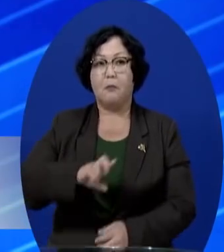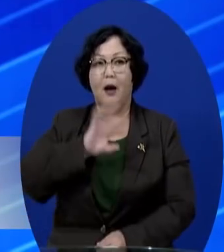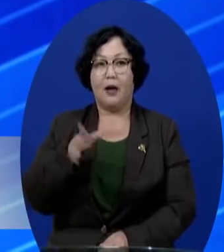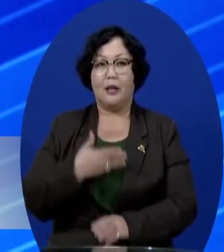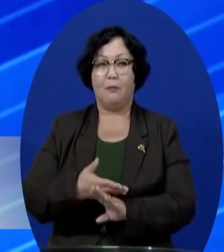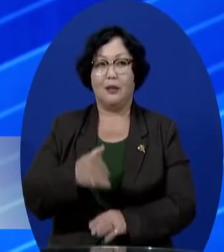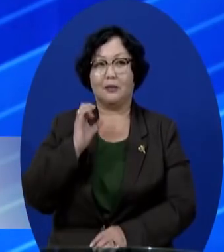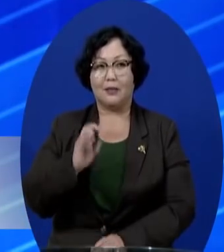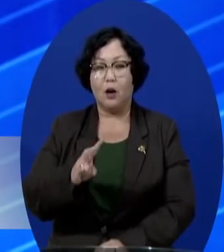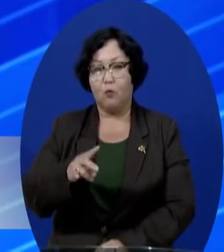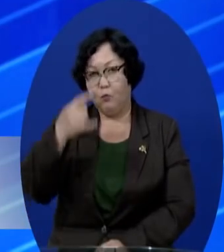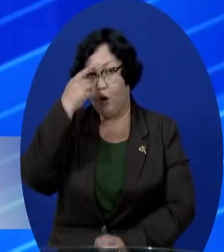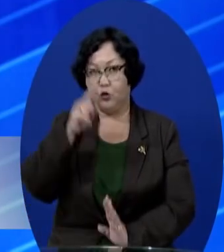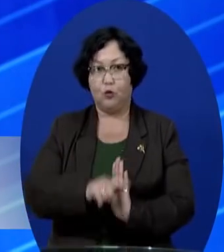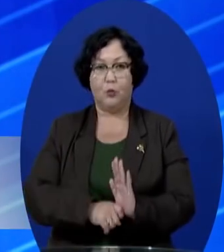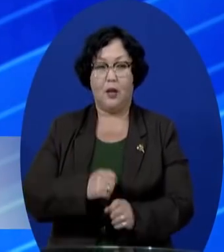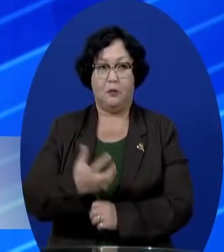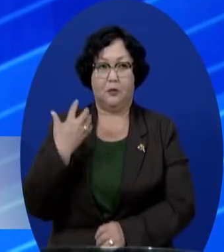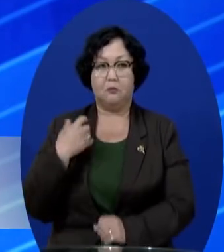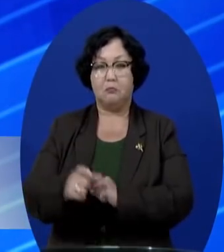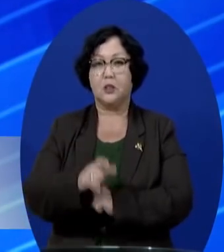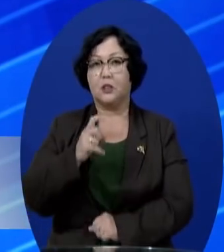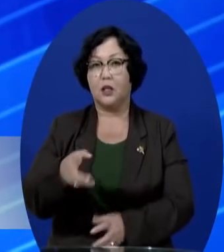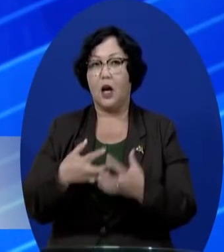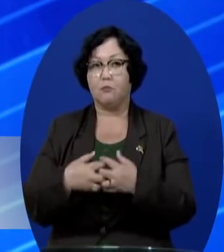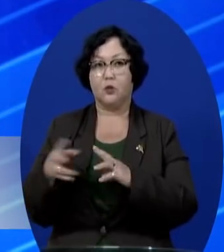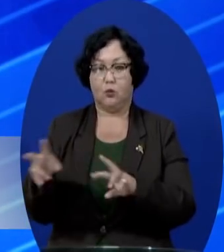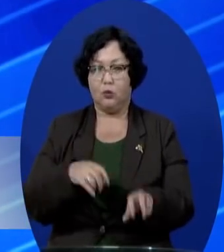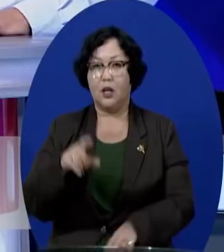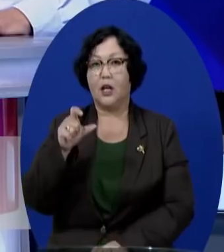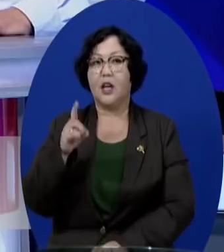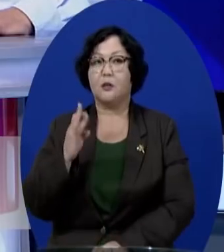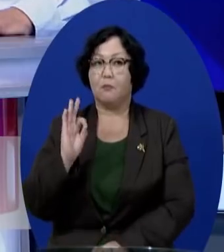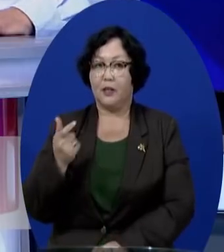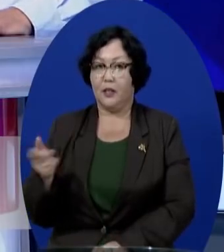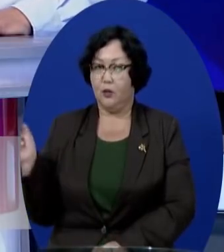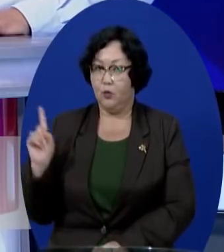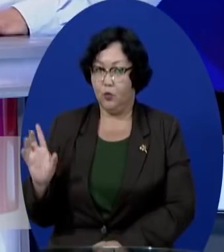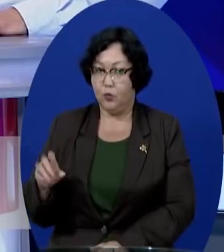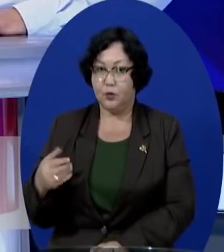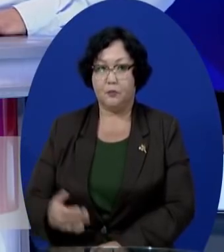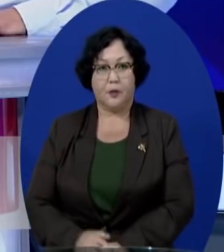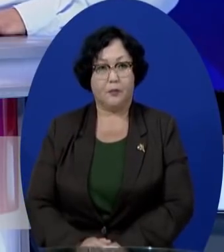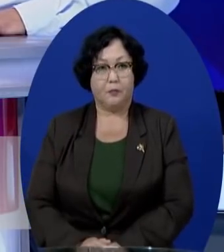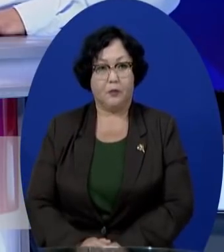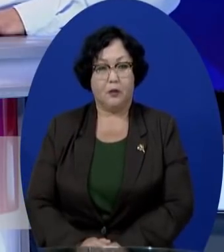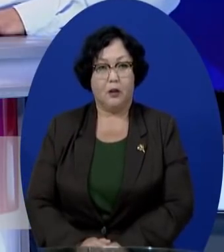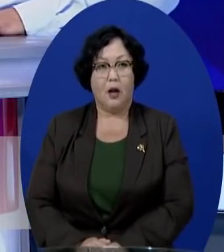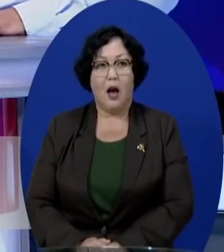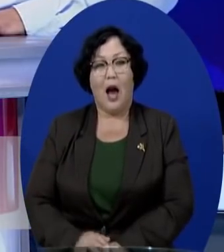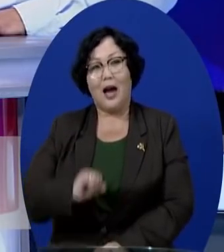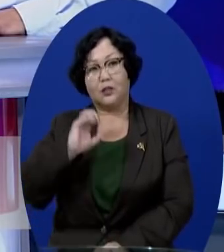Монгол дахь хөтөлбөрийн газрын мэрэгжилтэн амьтны судлаач Инх Билэггүй өргөдөн оролцоод байна. За тэгэхээр анх